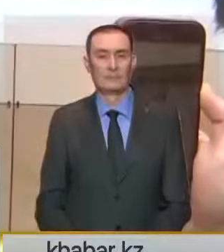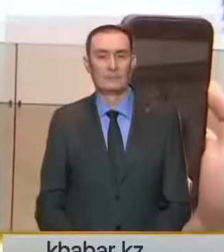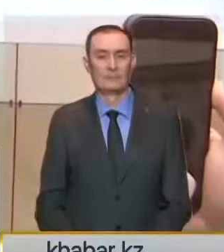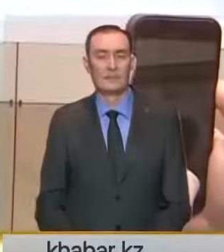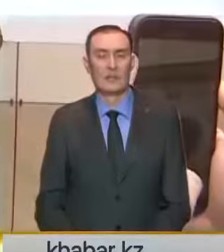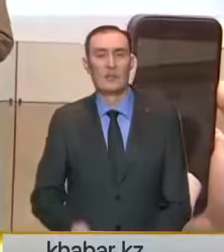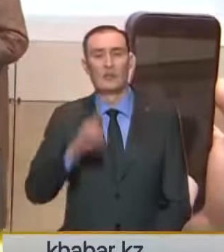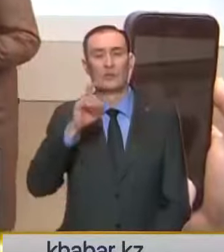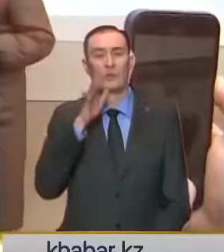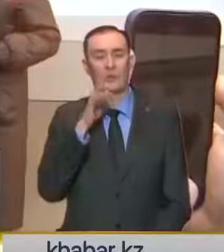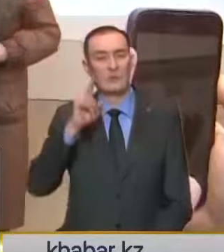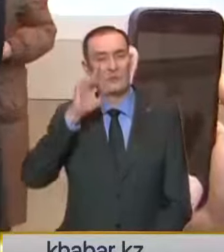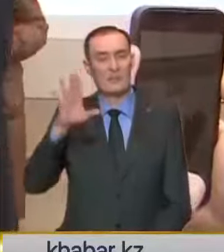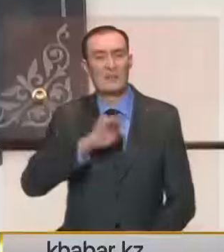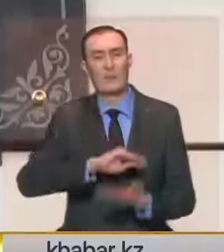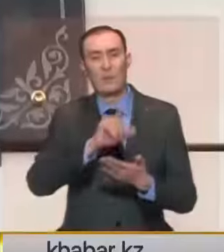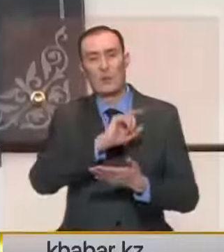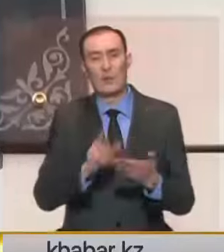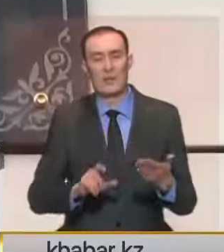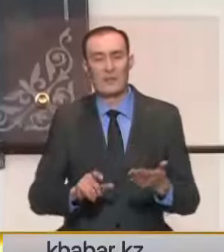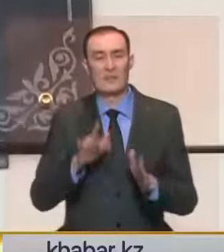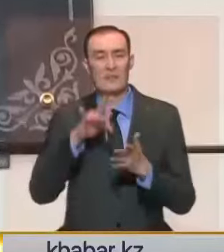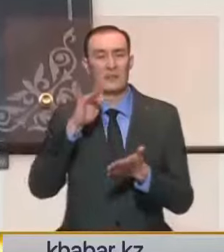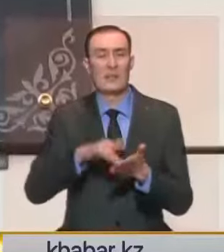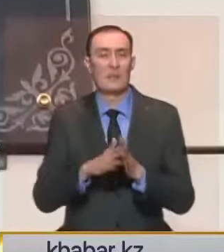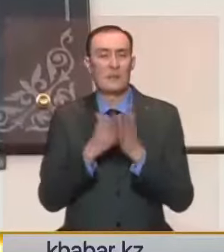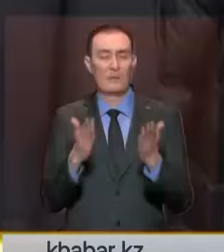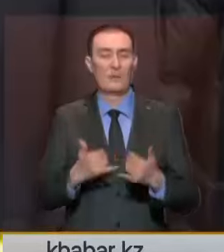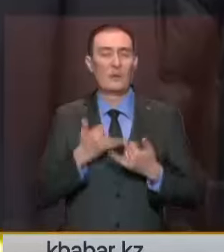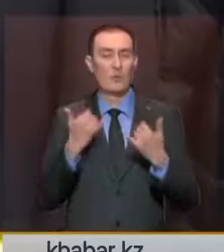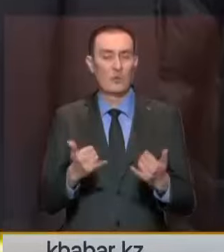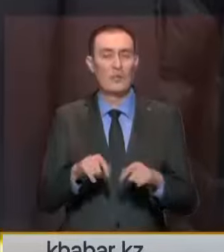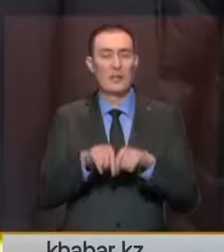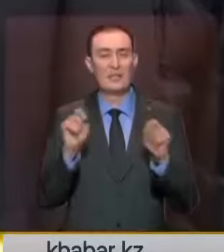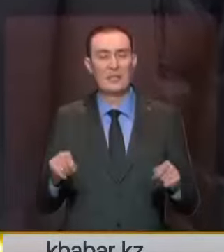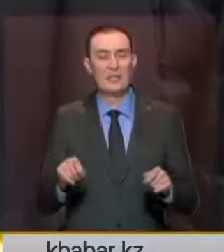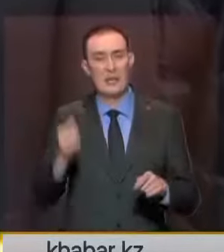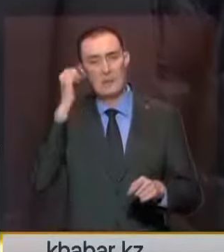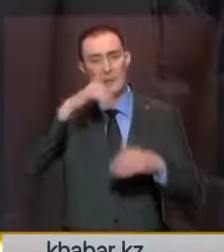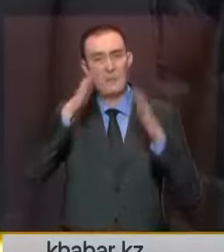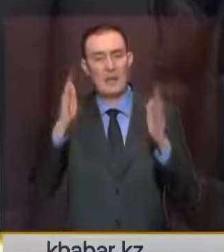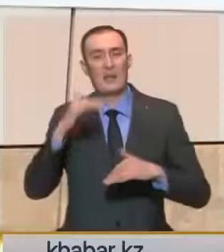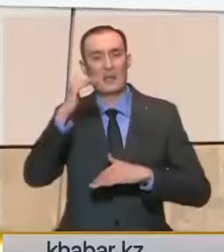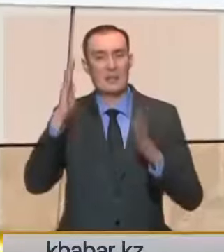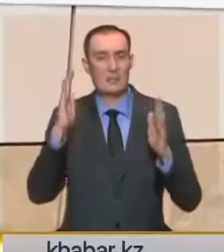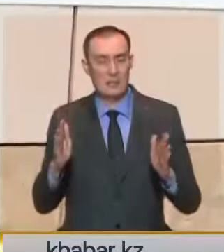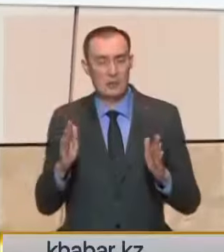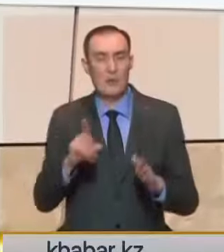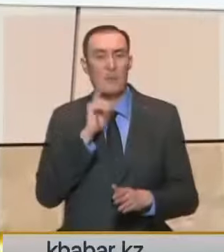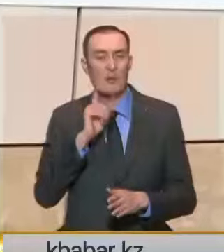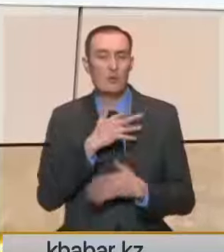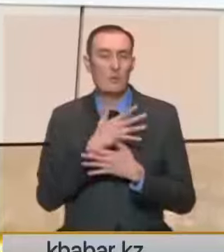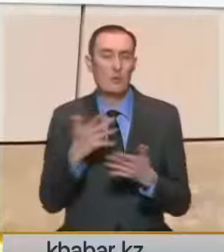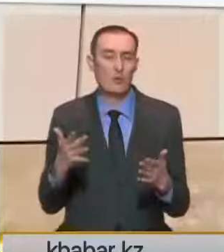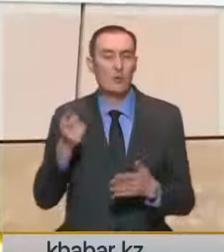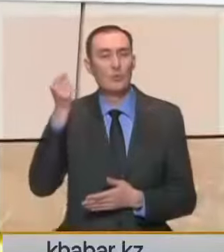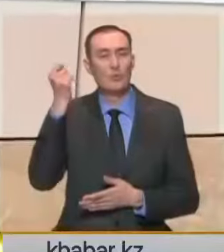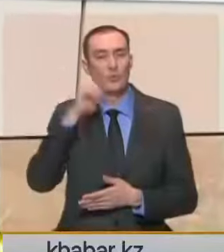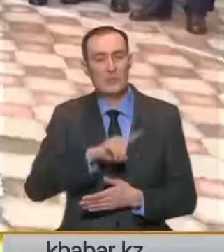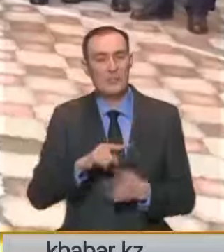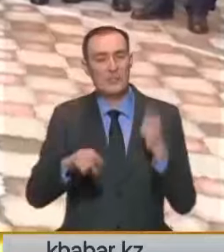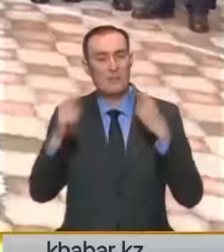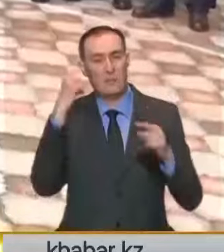К столетию известного поэта в центральной библиотеке поселка Нура приурочили и открытие мемориальной доски. А чтобы молодежь смогла ближе